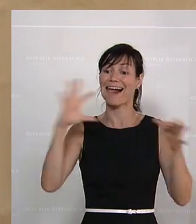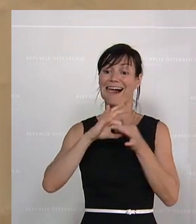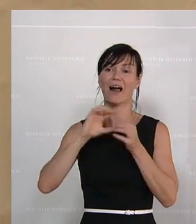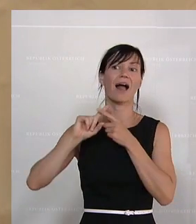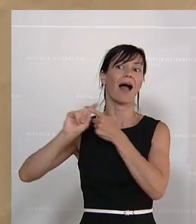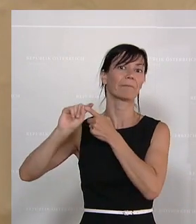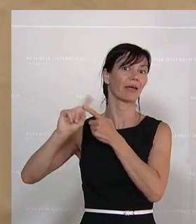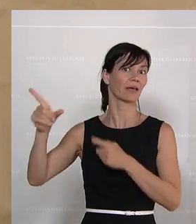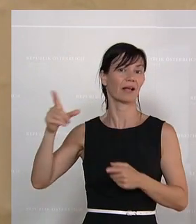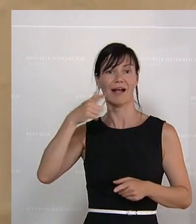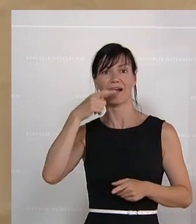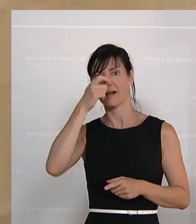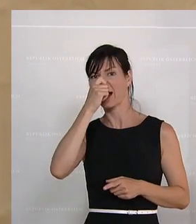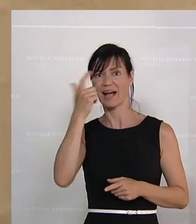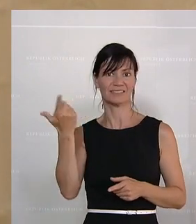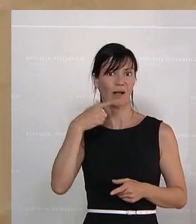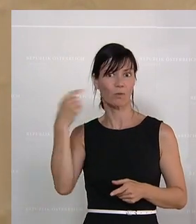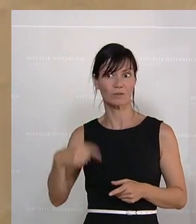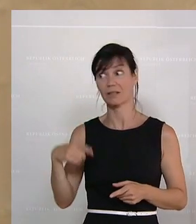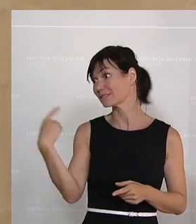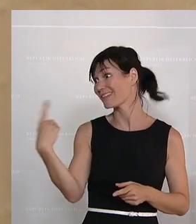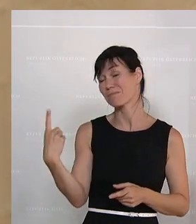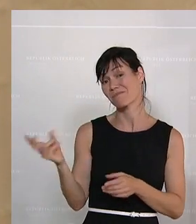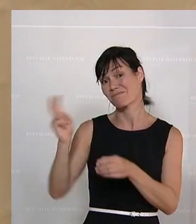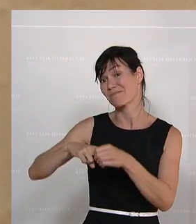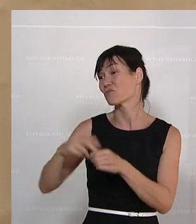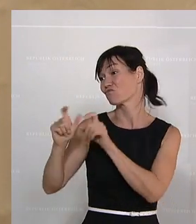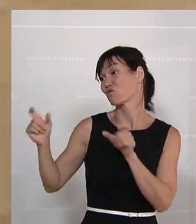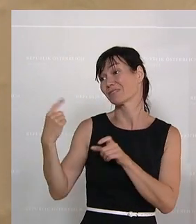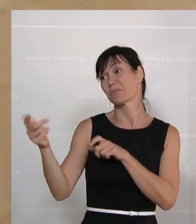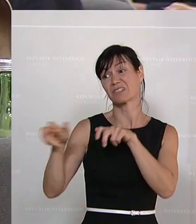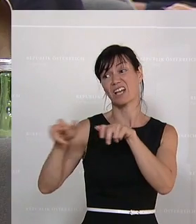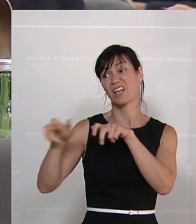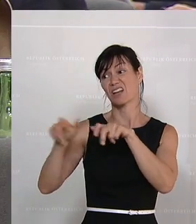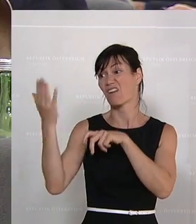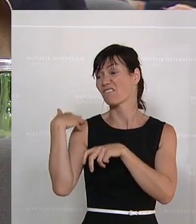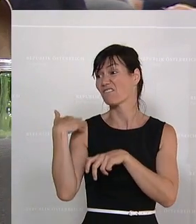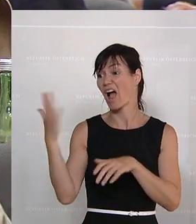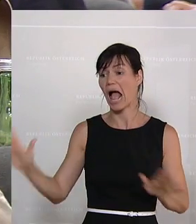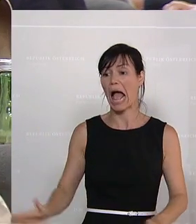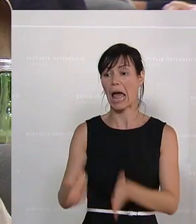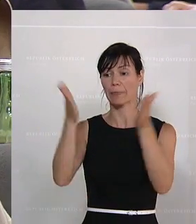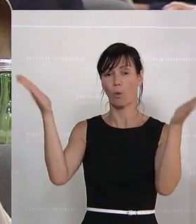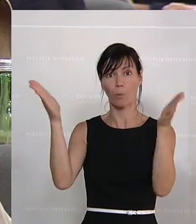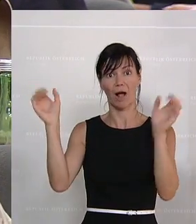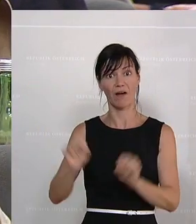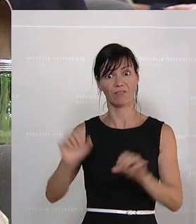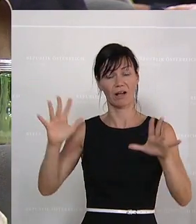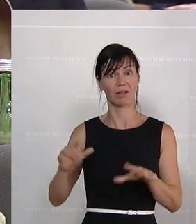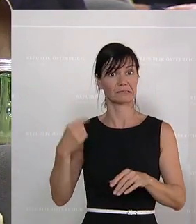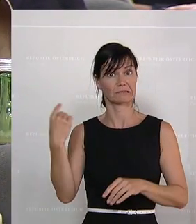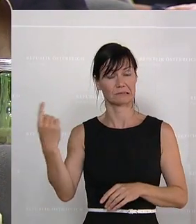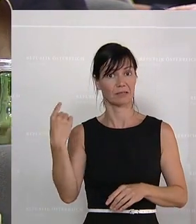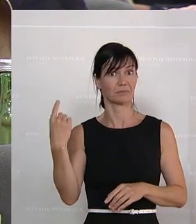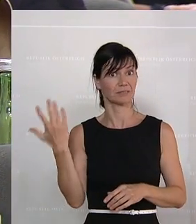eine ein faktum an dem sie hat auch beteiligt waren über die jahre der regierungsbeteiligung sie haben atomkraftwerke mit denen sie unabhängig sind von